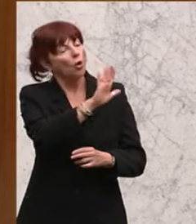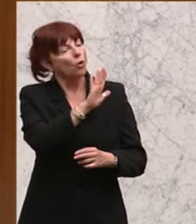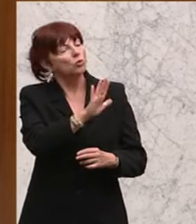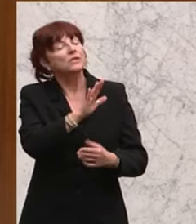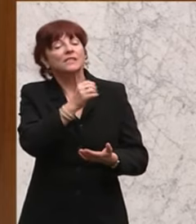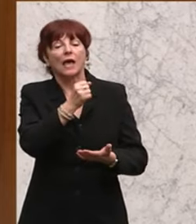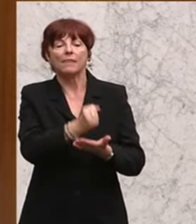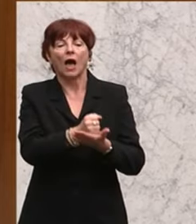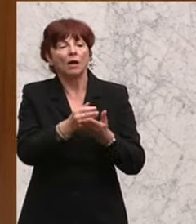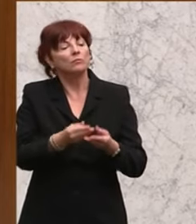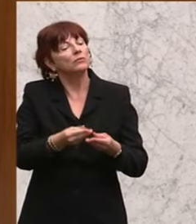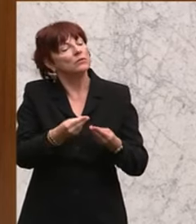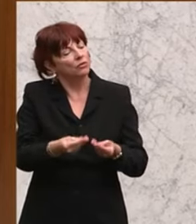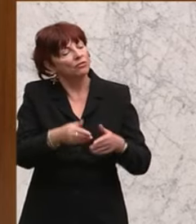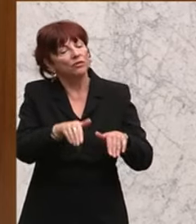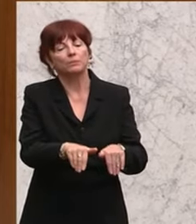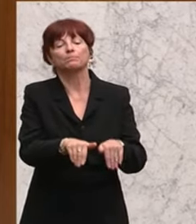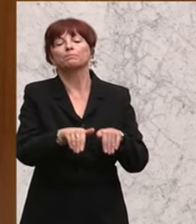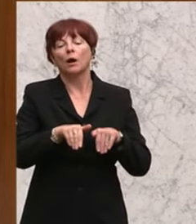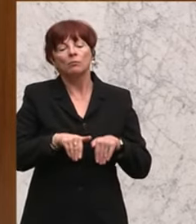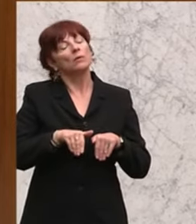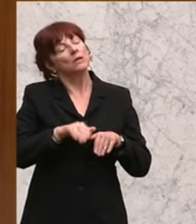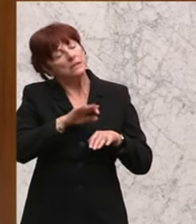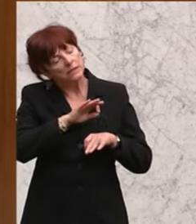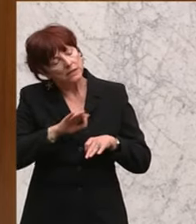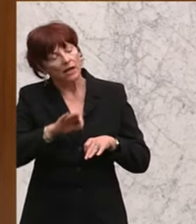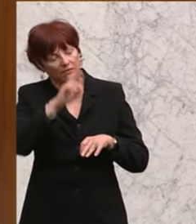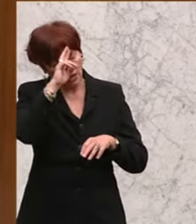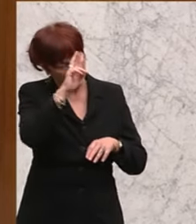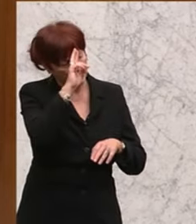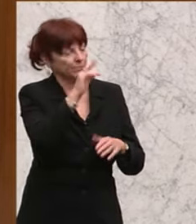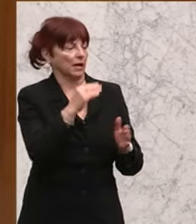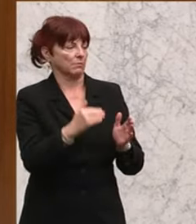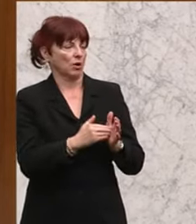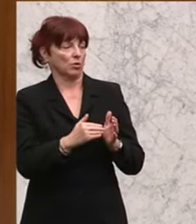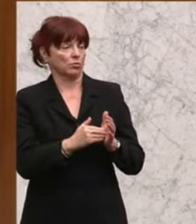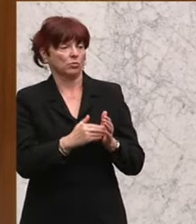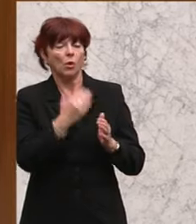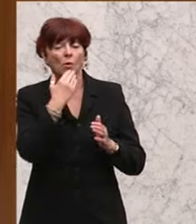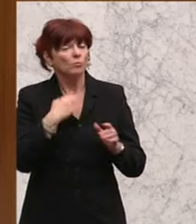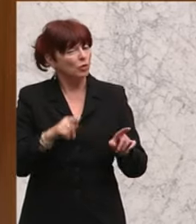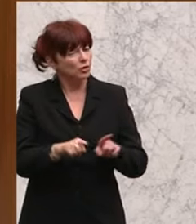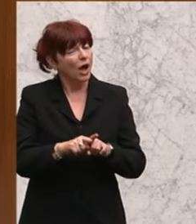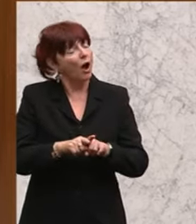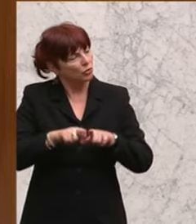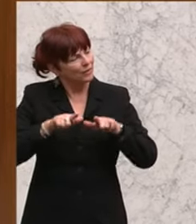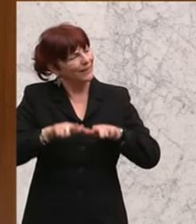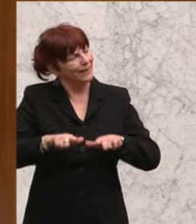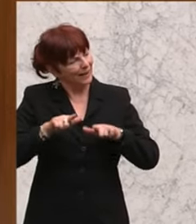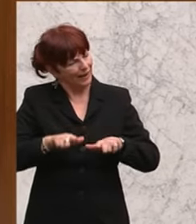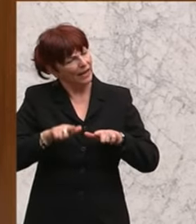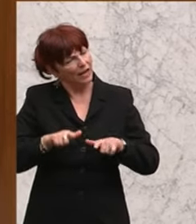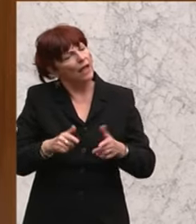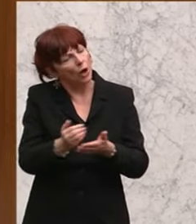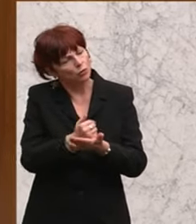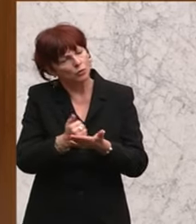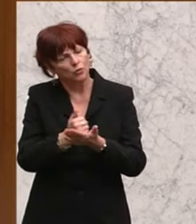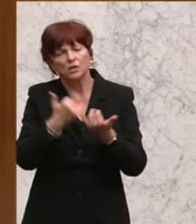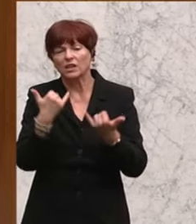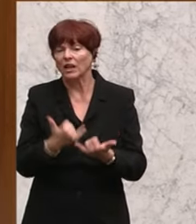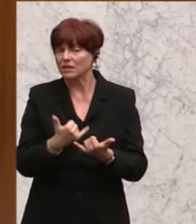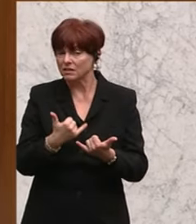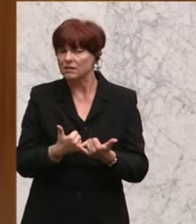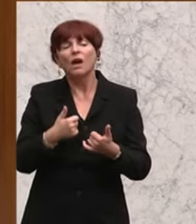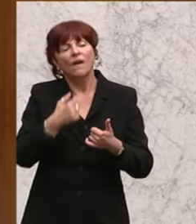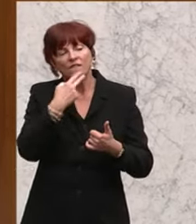Amt niedergelegt hat, sollte uns alle Respekt abbringen. Ich möchte die Gelegenheit auch nutzen, mich bei den scheidenden Regierungsmitgliedern für ihre